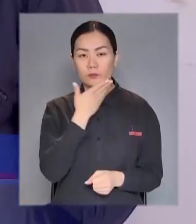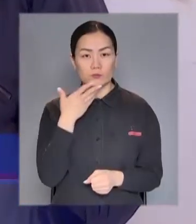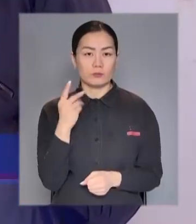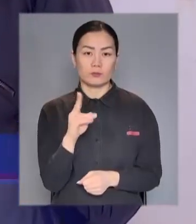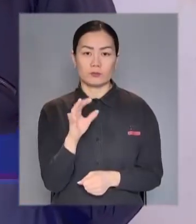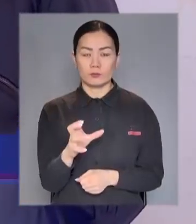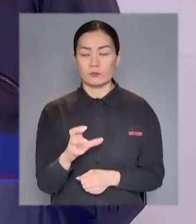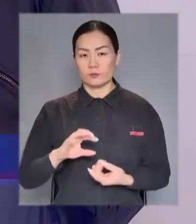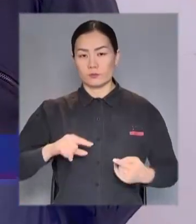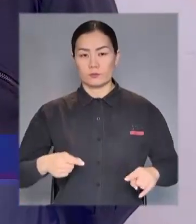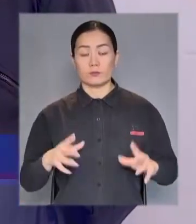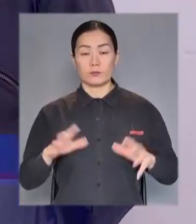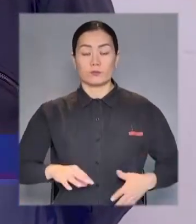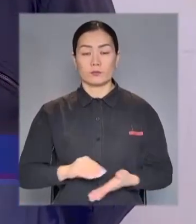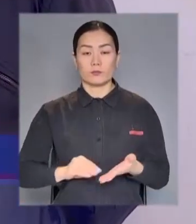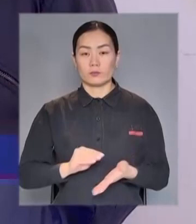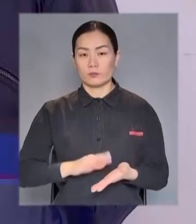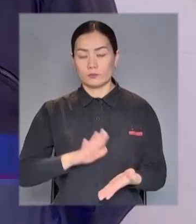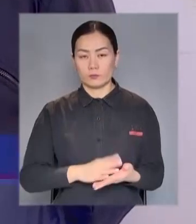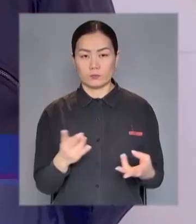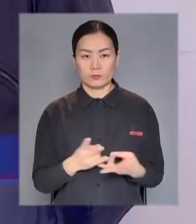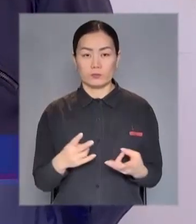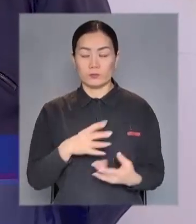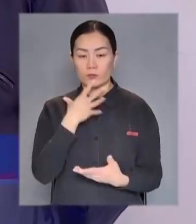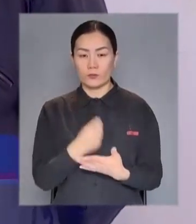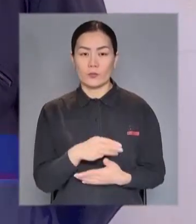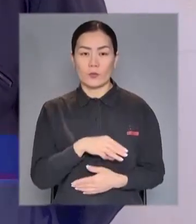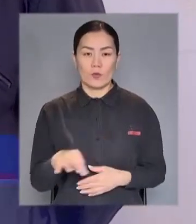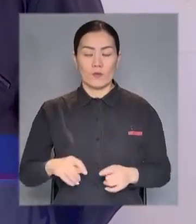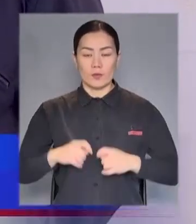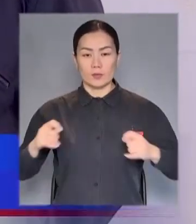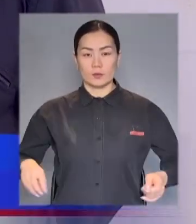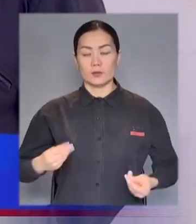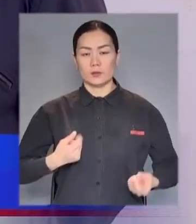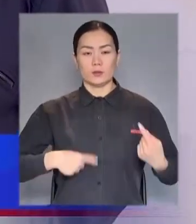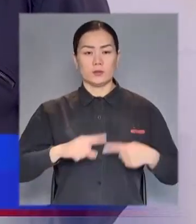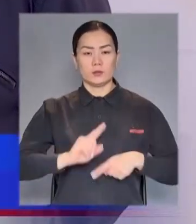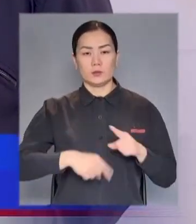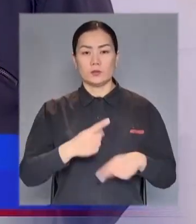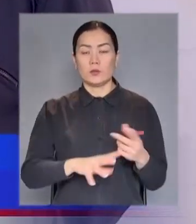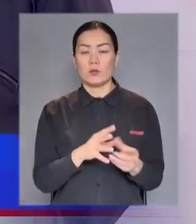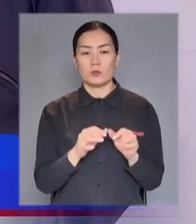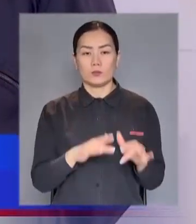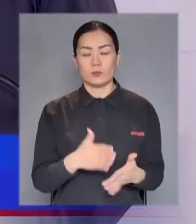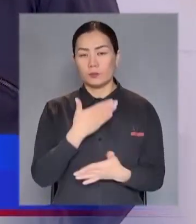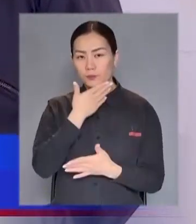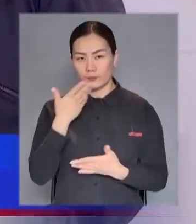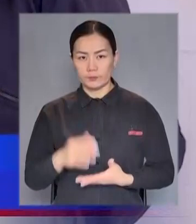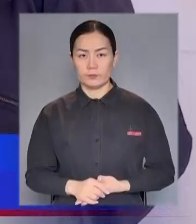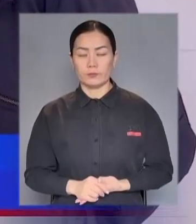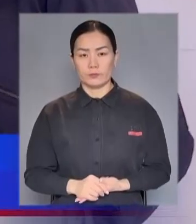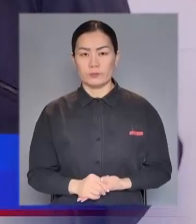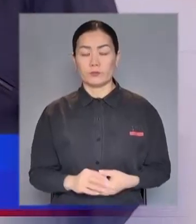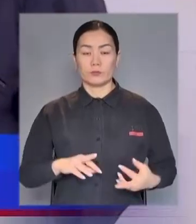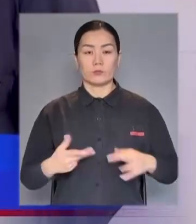Почему КСК незаконно? Не говоря нам, без разрешения открывают свои компании. Мы требуем, чтобы незаконное открытие ТО закрылось, либо мы